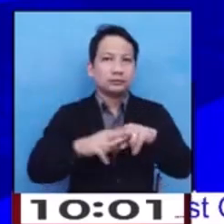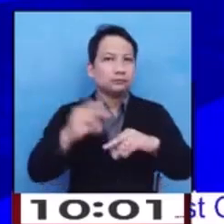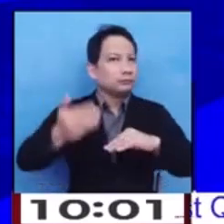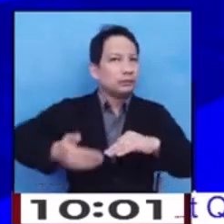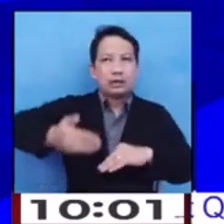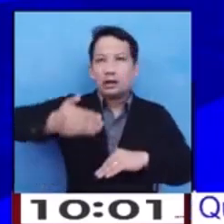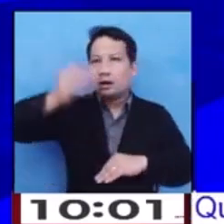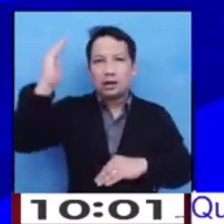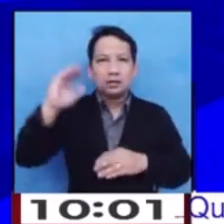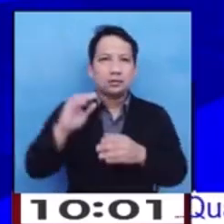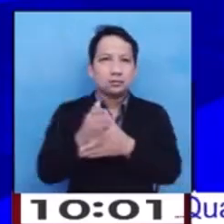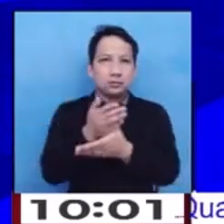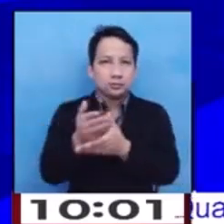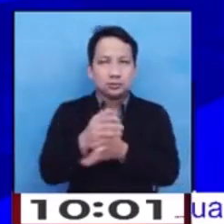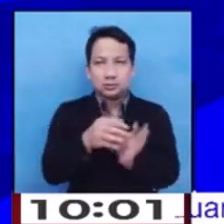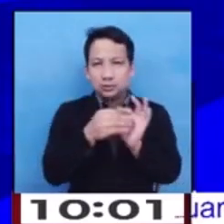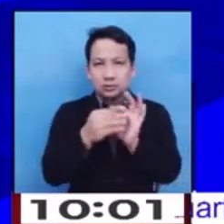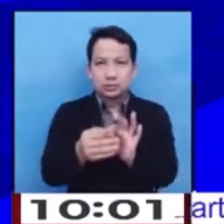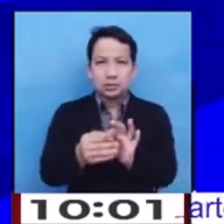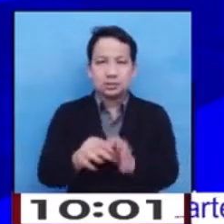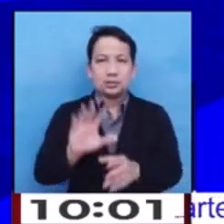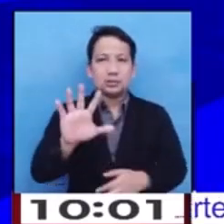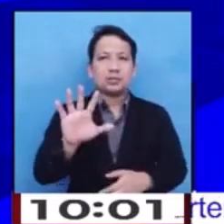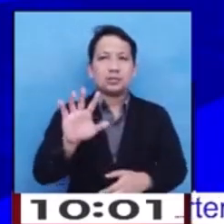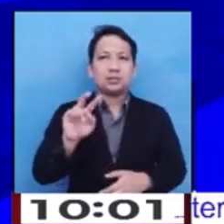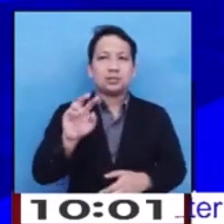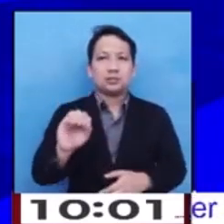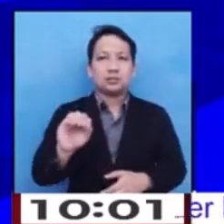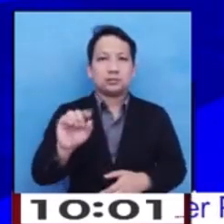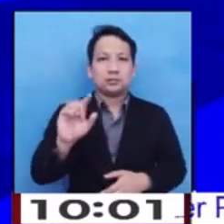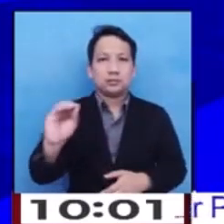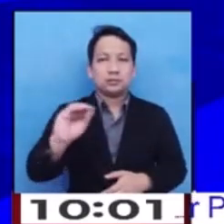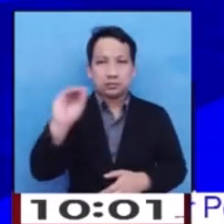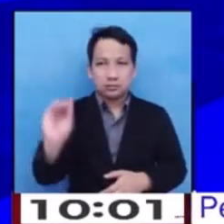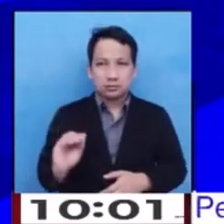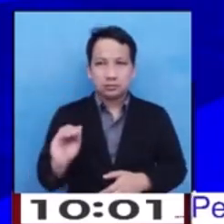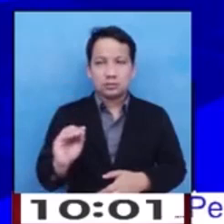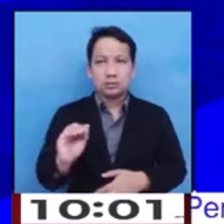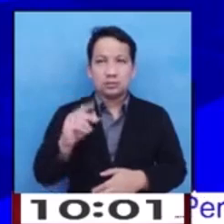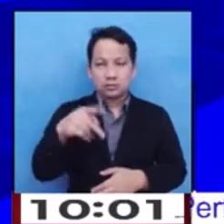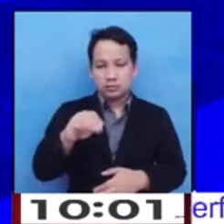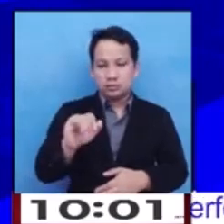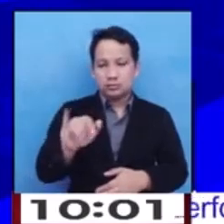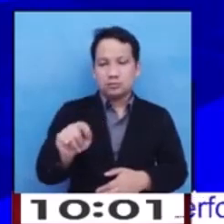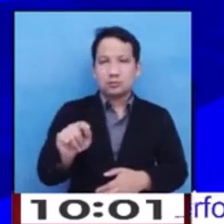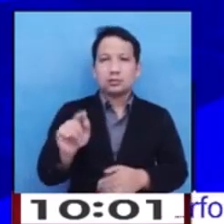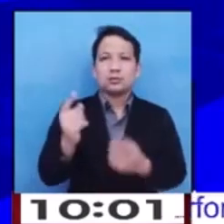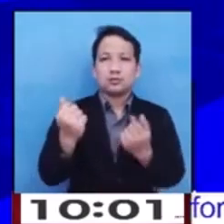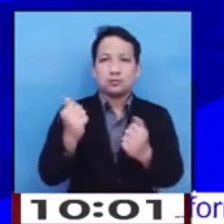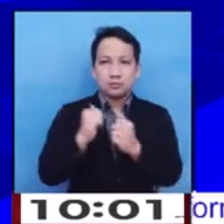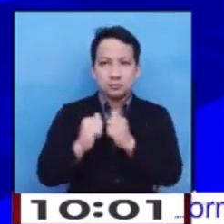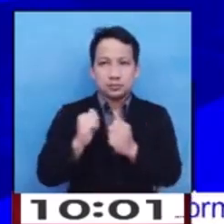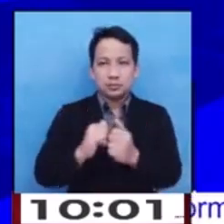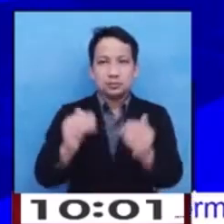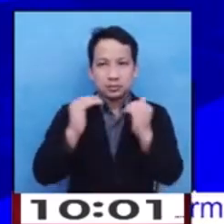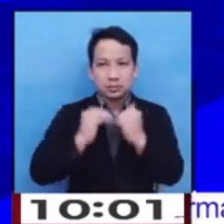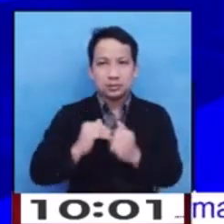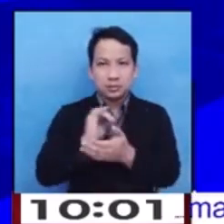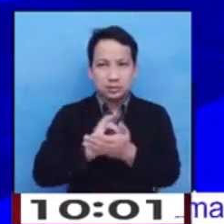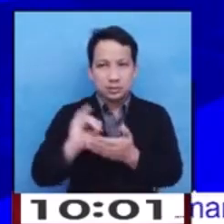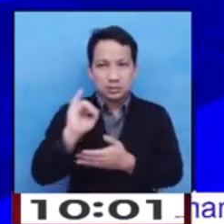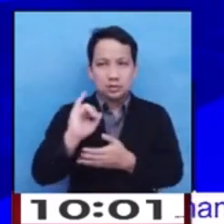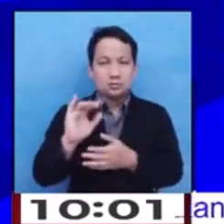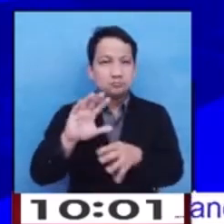na contribution na 5.0 percentage points. Ito ay sinundan ng industry na nagtala